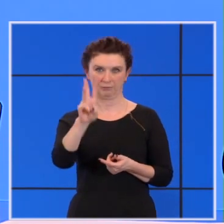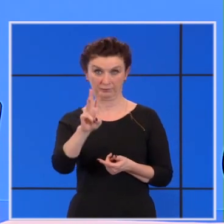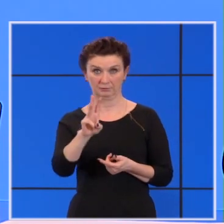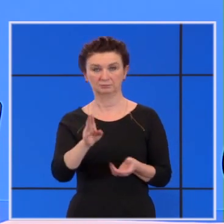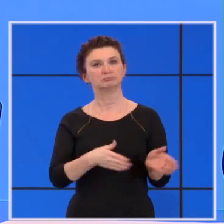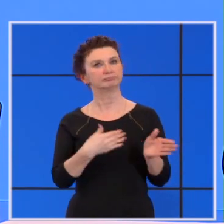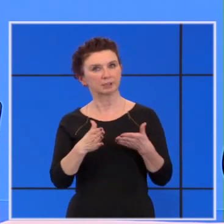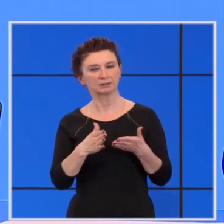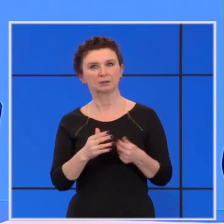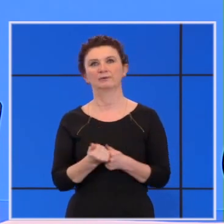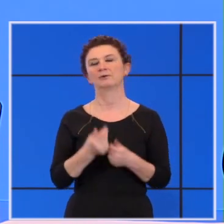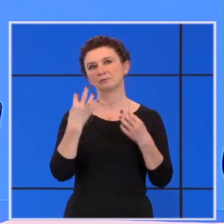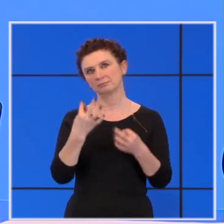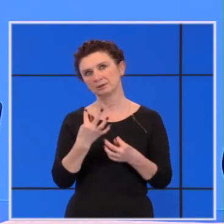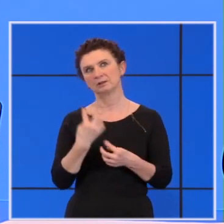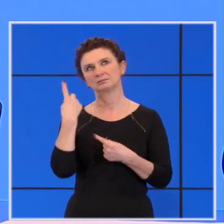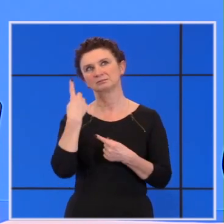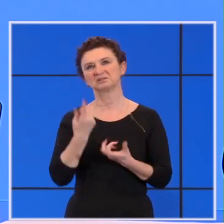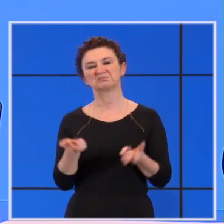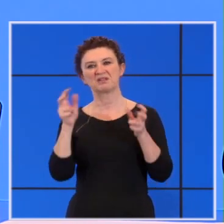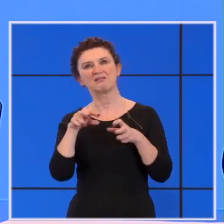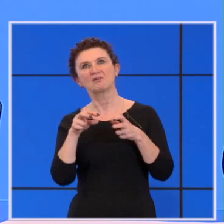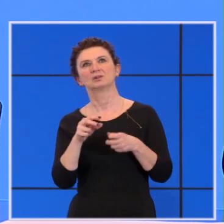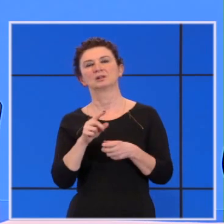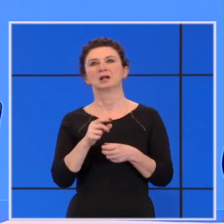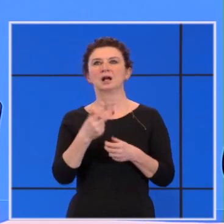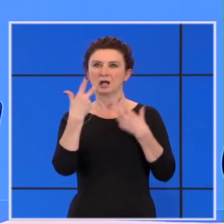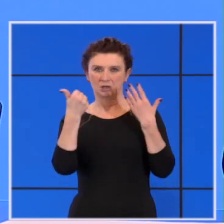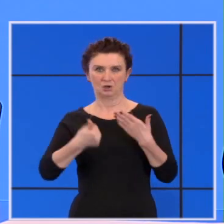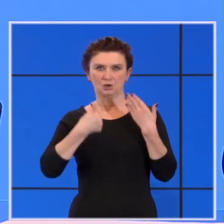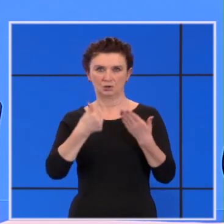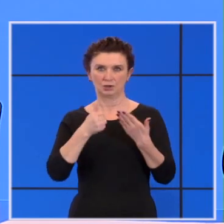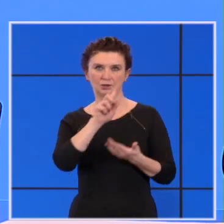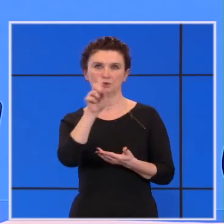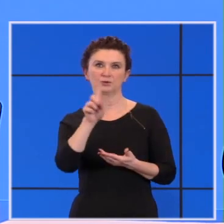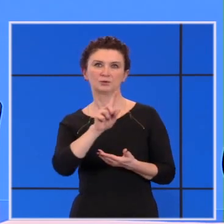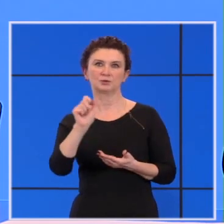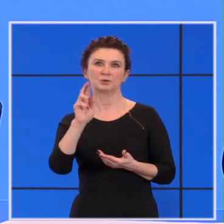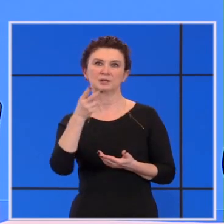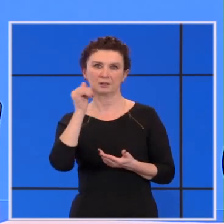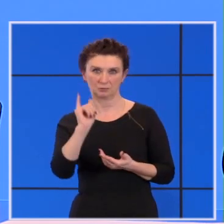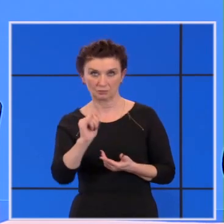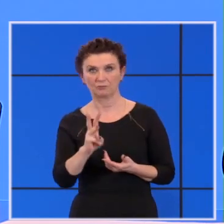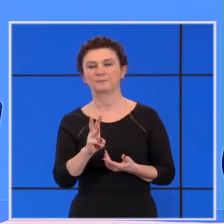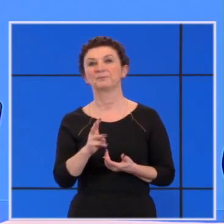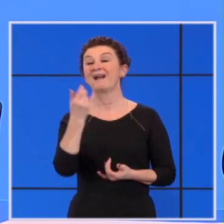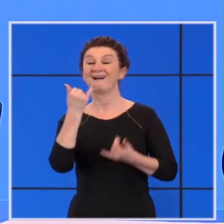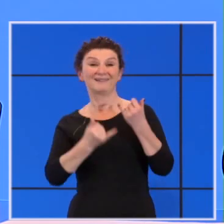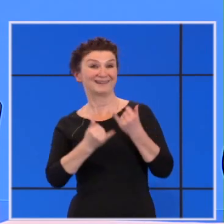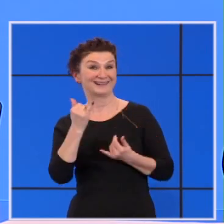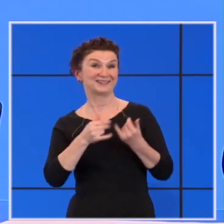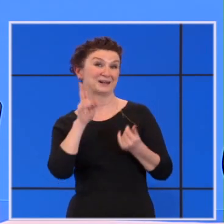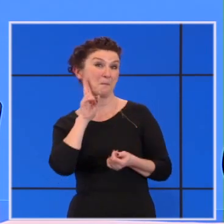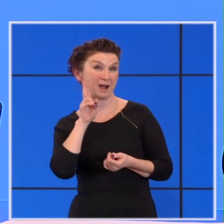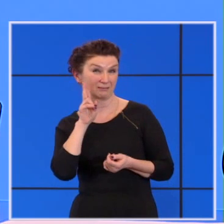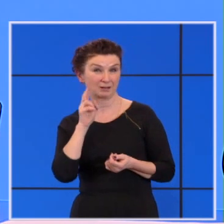zarodków, tworzenie 6 zarodków, natomiast w przypadku, kiedy są szczególne wskazania u matki po 35 roku życia, szczególne